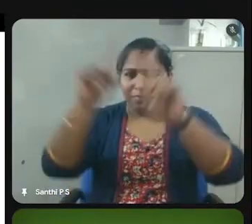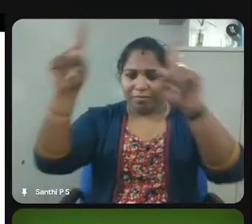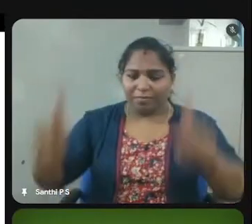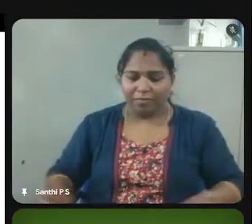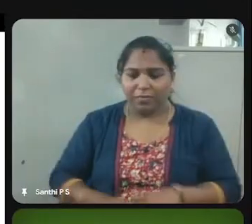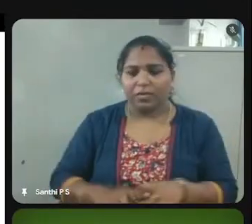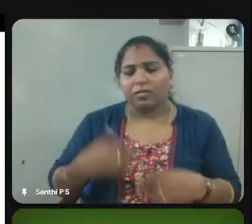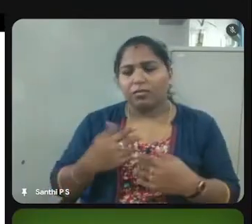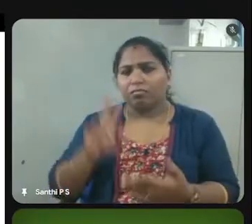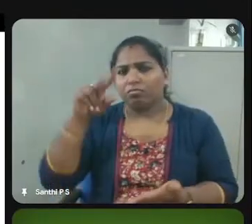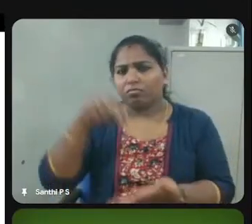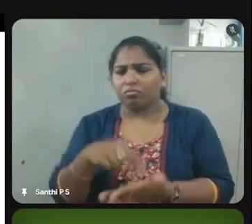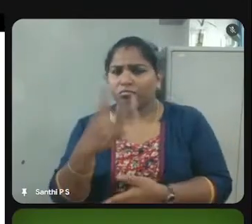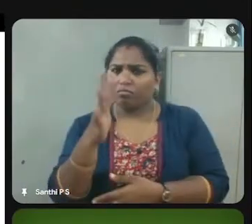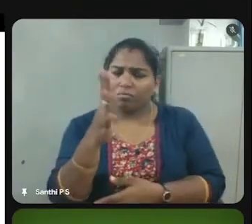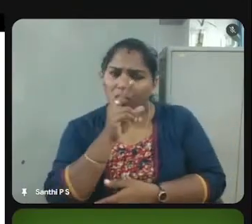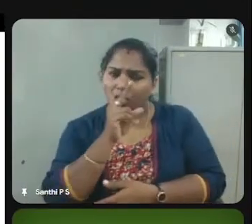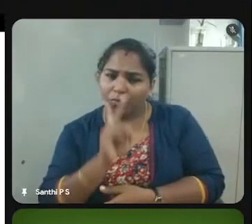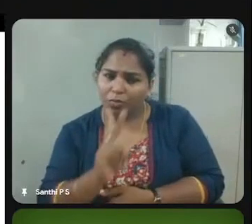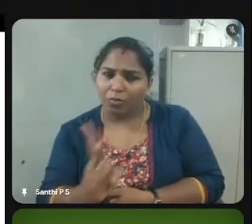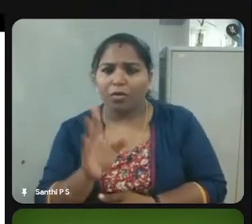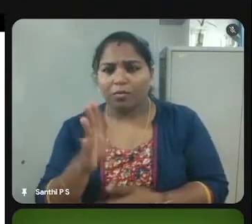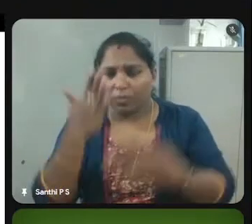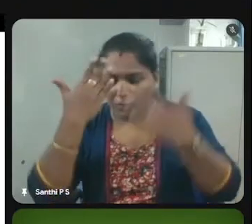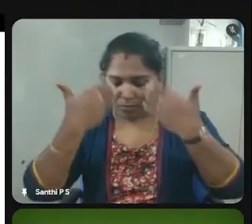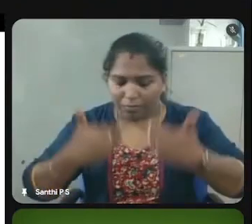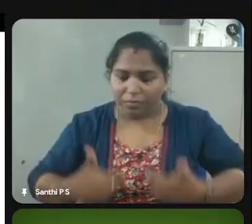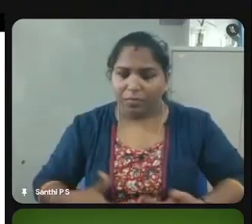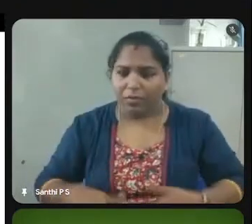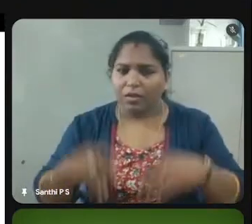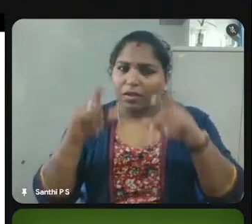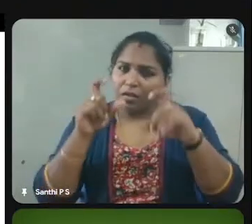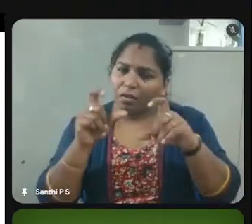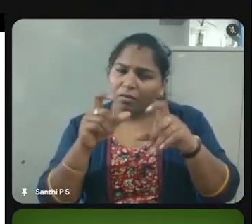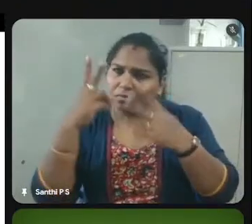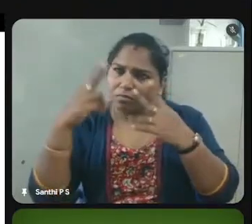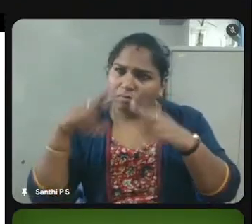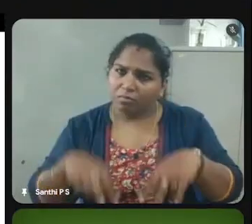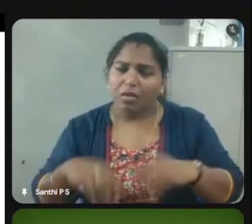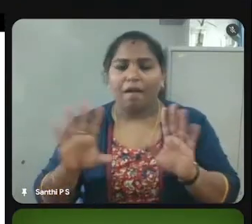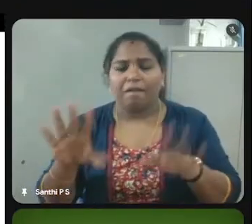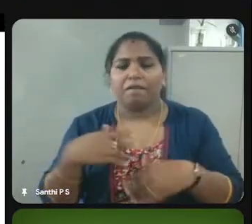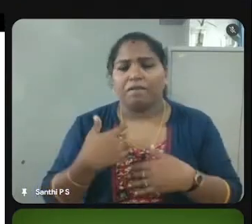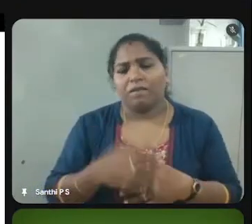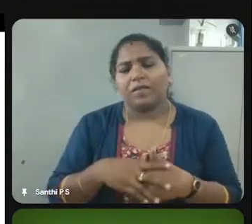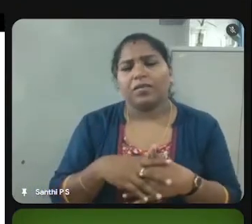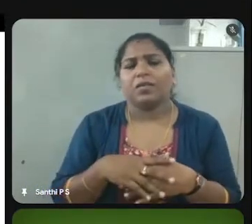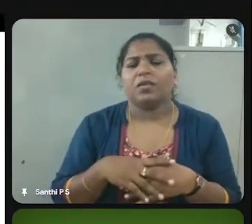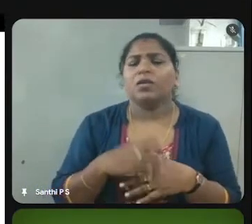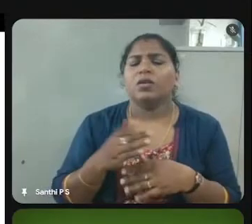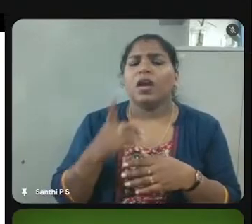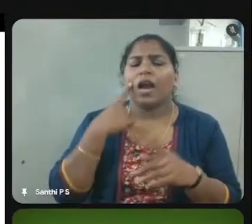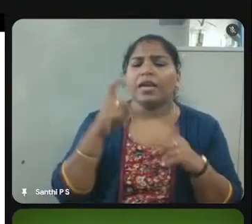അതിന്റെ മുന്നിലൊക്കെ വരുമ്പോ ജസ്റ്റ് ഇങ്ങനെ നോക്കി, അതായത് സ്വന്തം രൂപം ഇങ്ങനെ ആസ്വദിക്കുന്ന രീതിയിൽ നോക്കണത് കണ്ടിട്ടുണ്ട്. കുട്ടിക്ക് എത്ര ശതമാനം